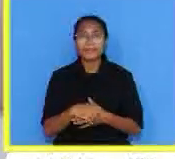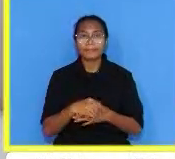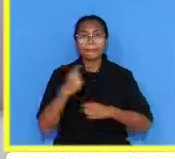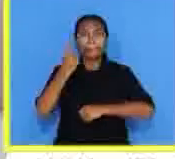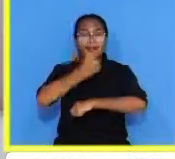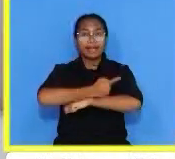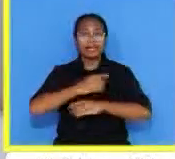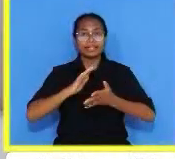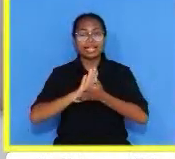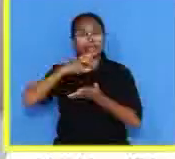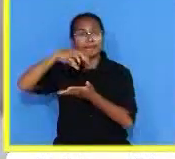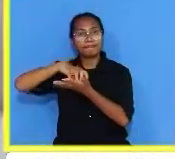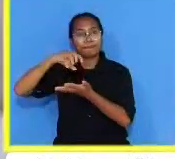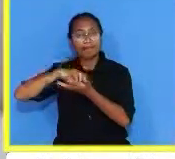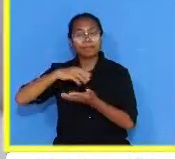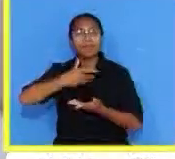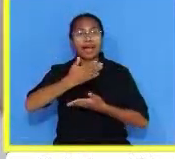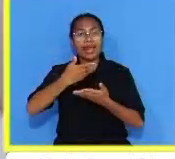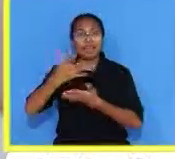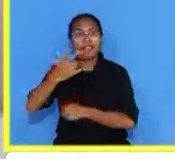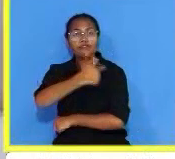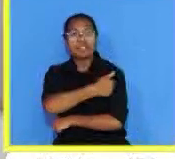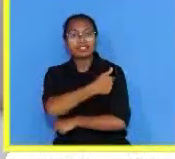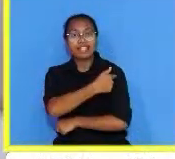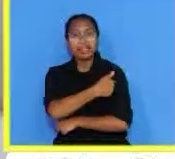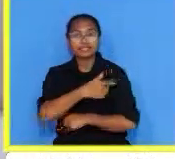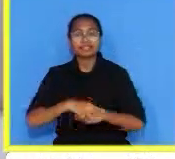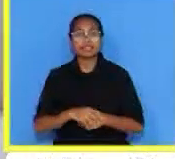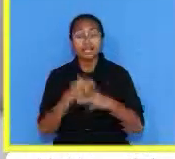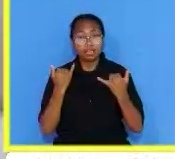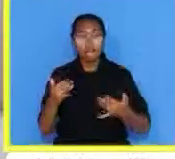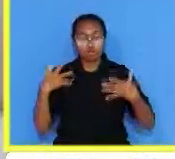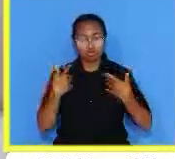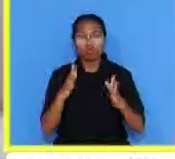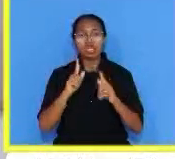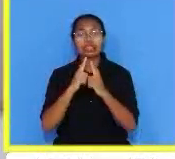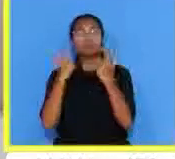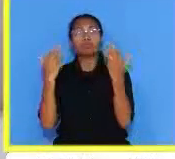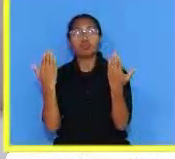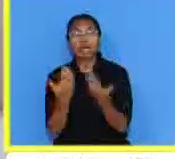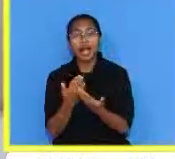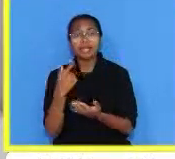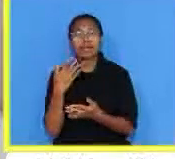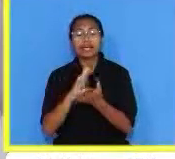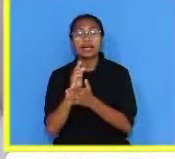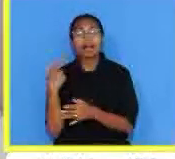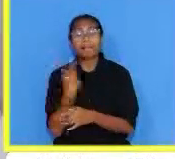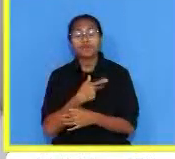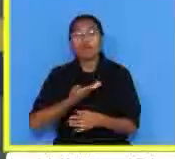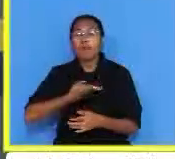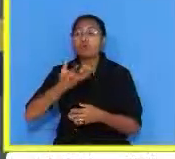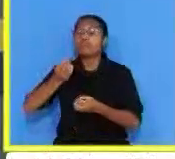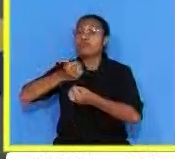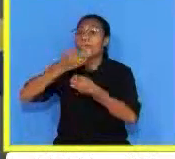hari dan tempat pelayanan vaksinasi. Jadi sekarang sudah terbuka. Dan kami juga ingin